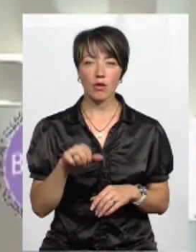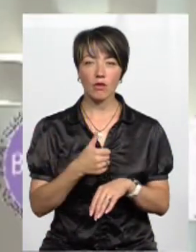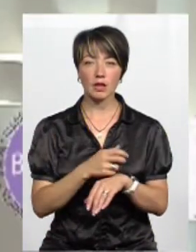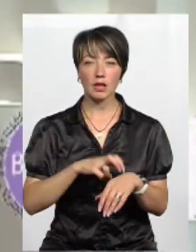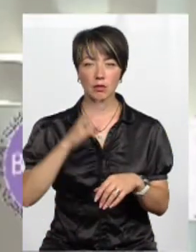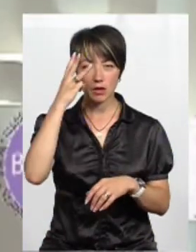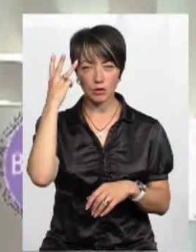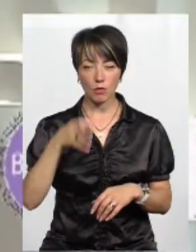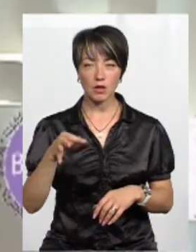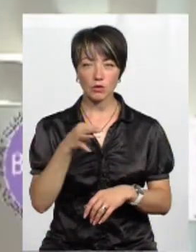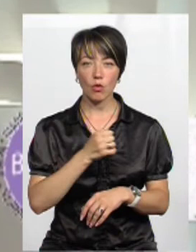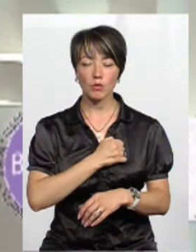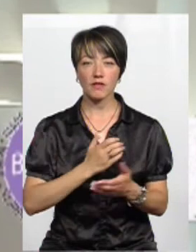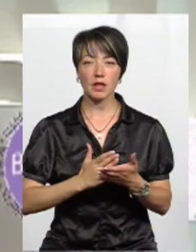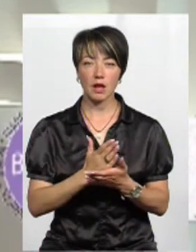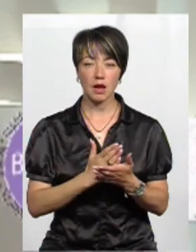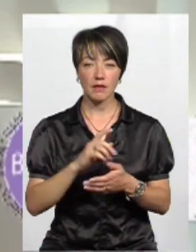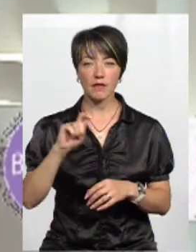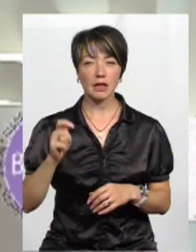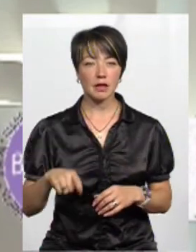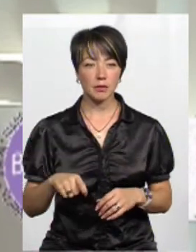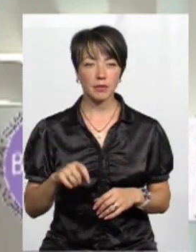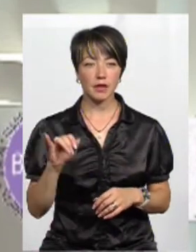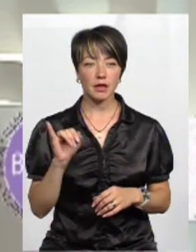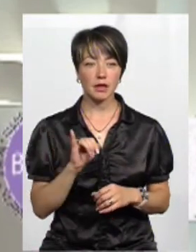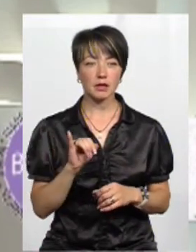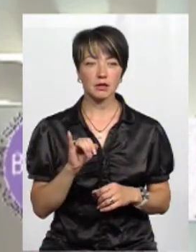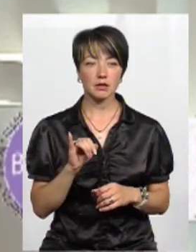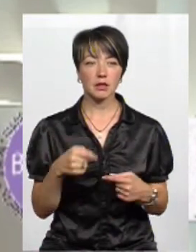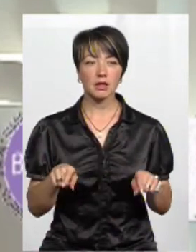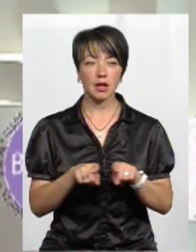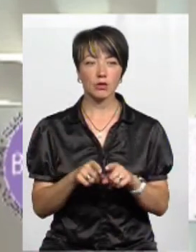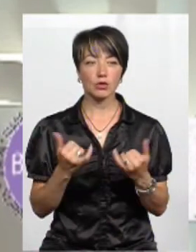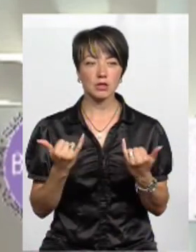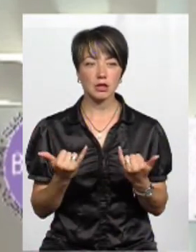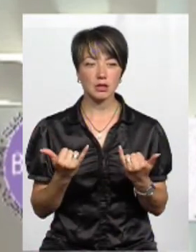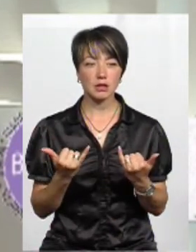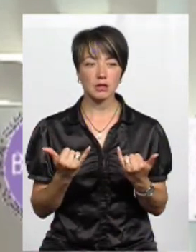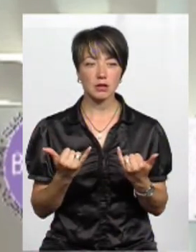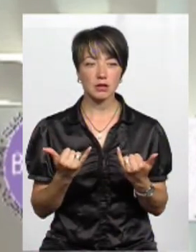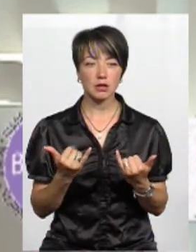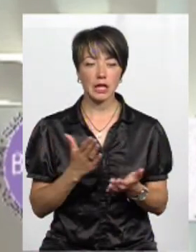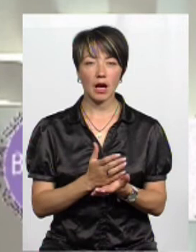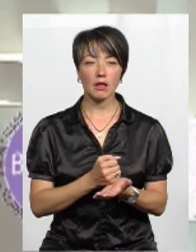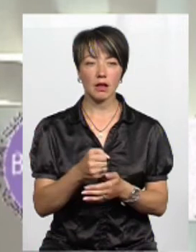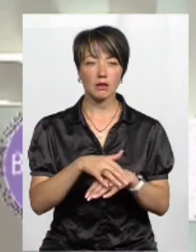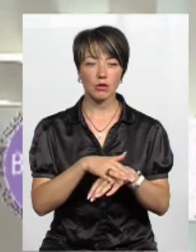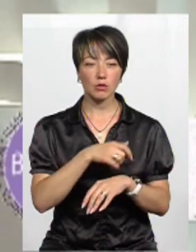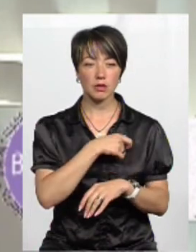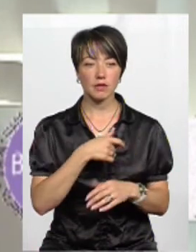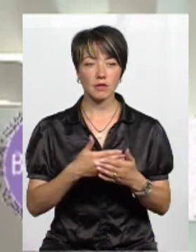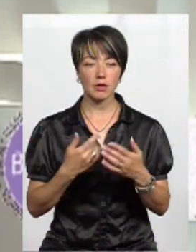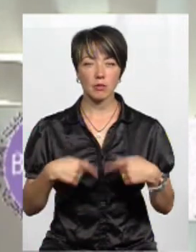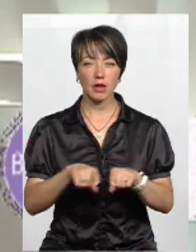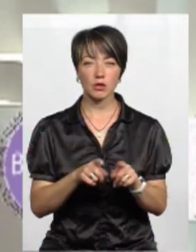головний лікар Хмельницького обласного госпіталю ветеранів війни і також зараз є кандидатом в народні депутати